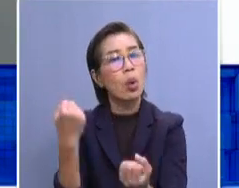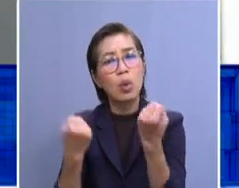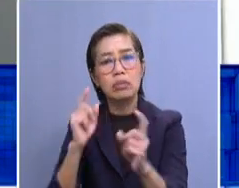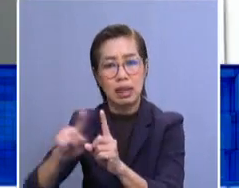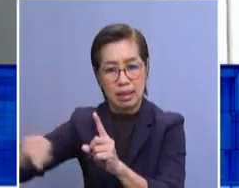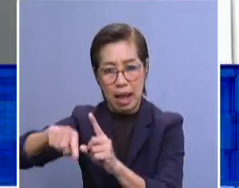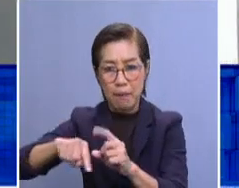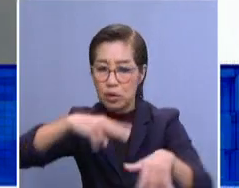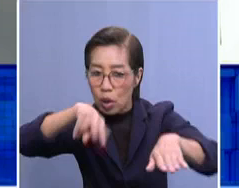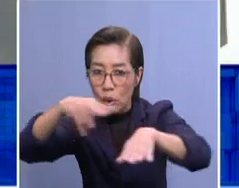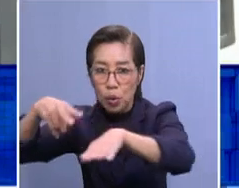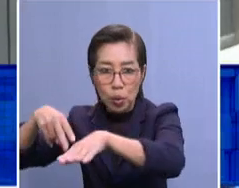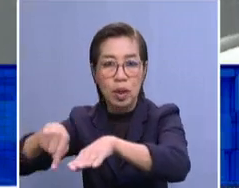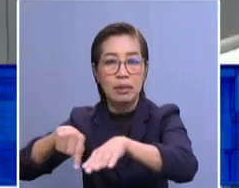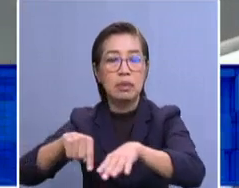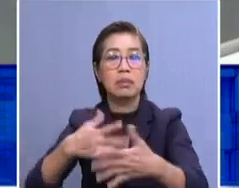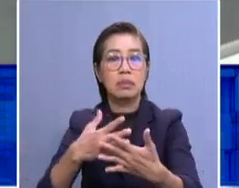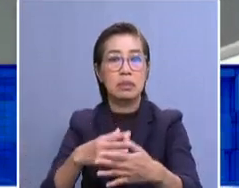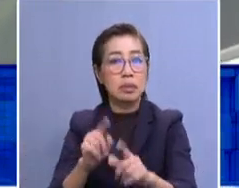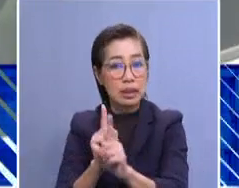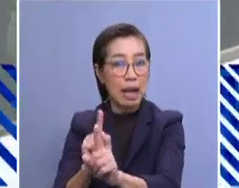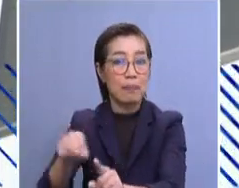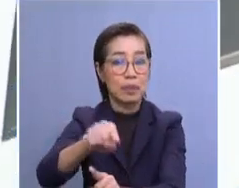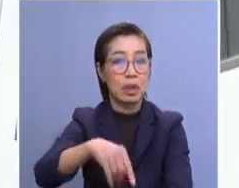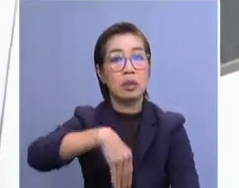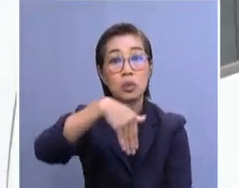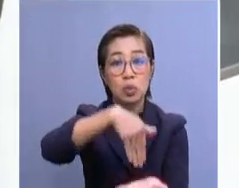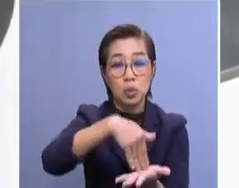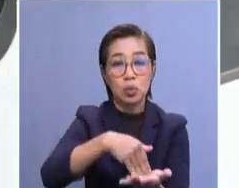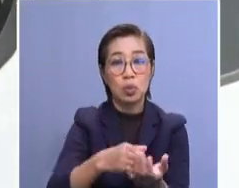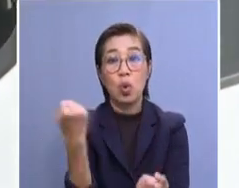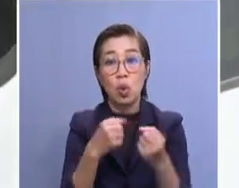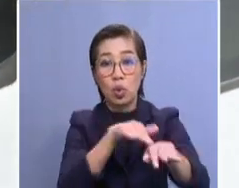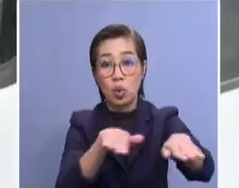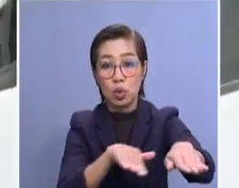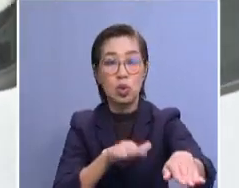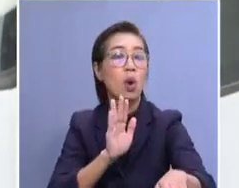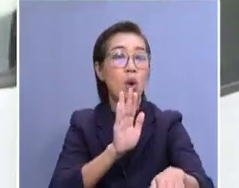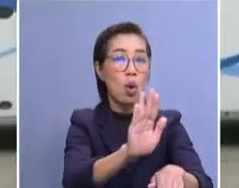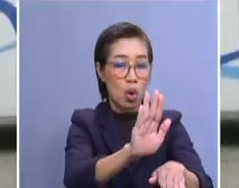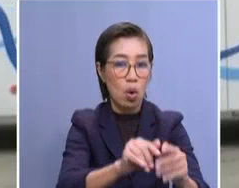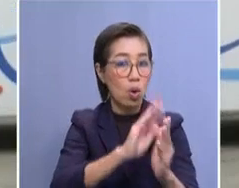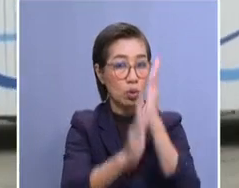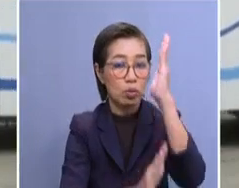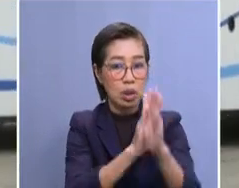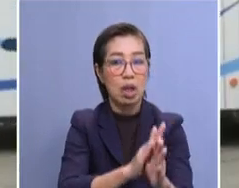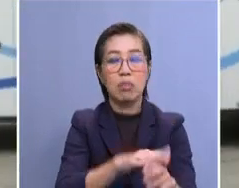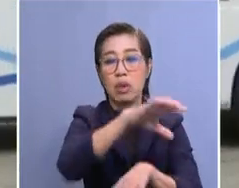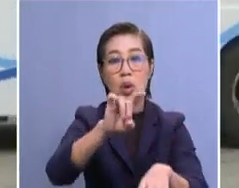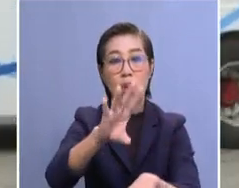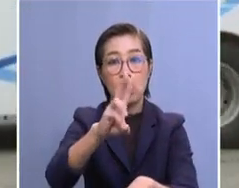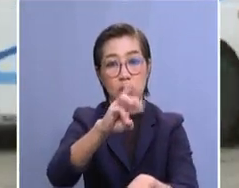ตามแบบรายงานการตรวจสอบรถโดยสารและผู้ขับรถที่สถานีขนส่งผู้โดยสารและสูตรจอดรถทุกแห่งทั่วประเทศนะคะ 166แห่ง